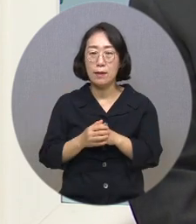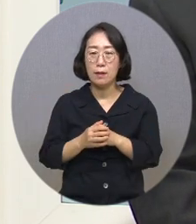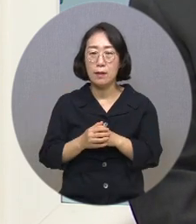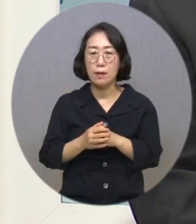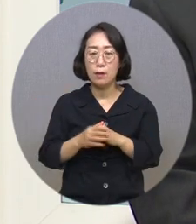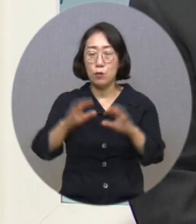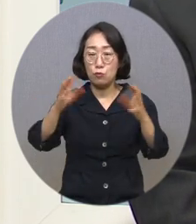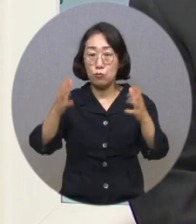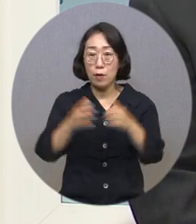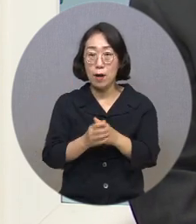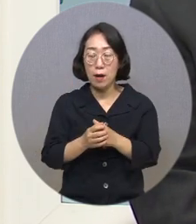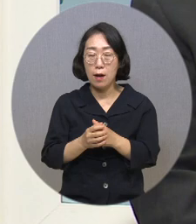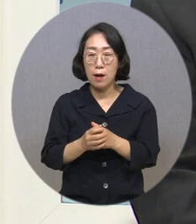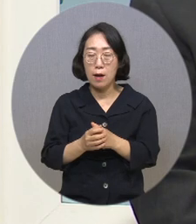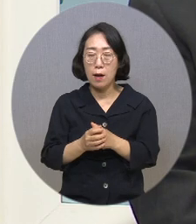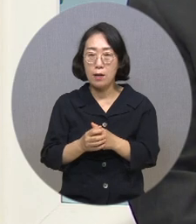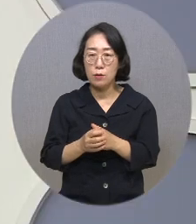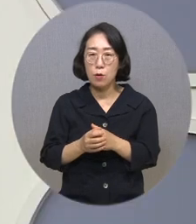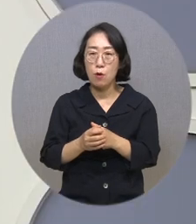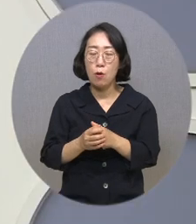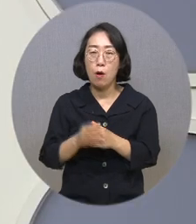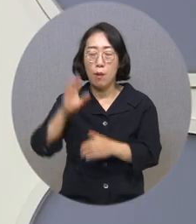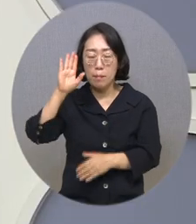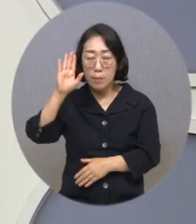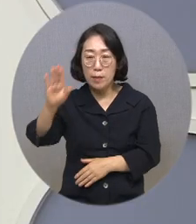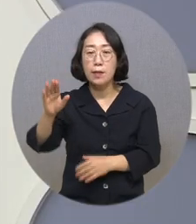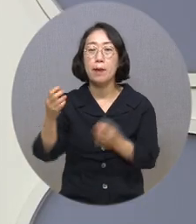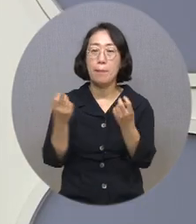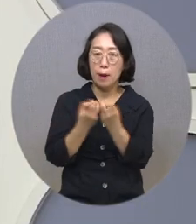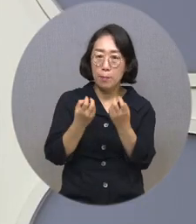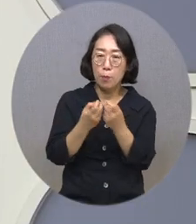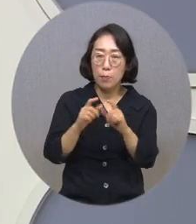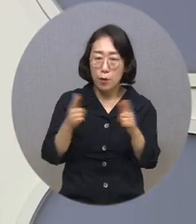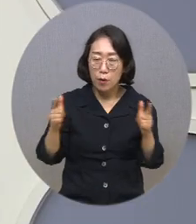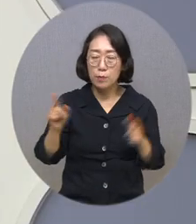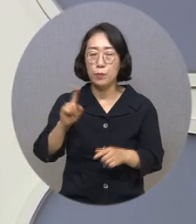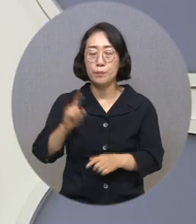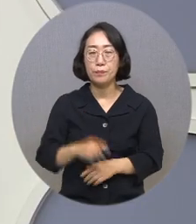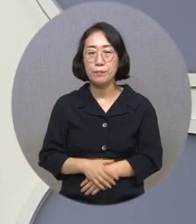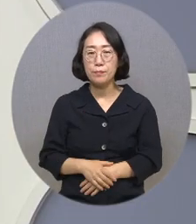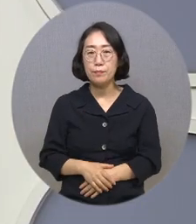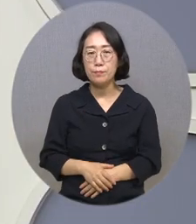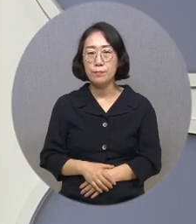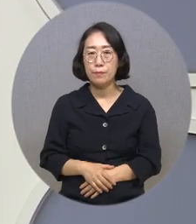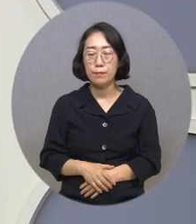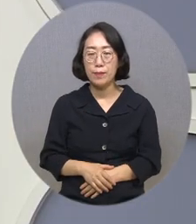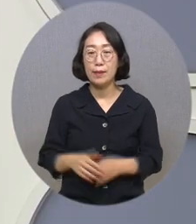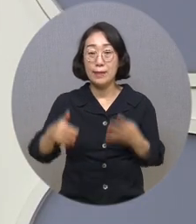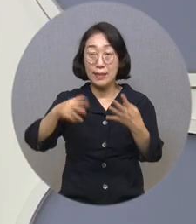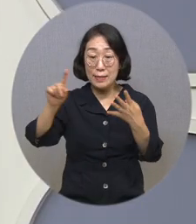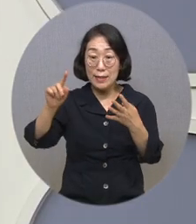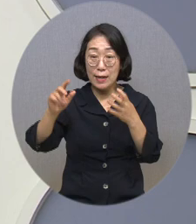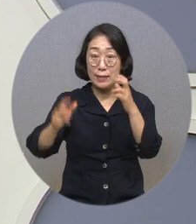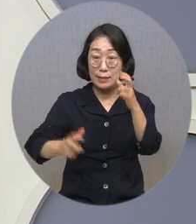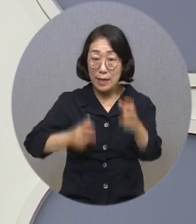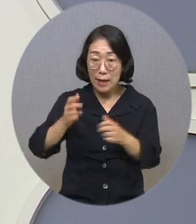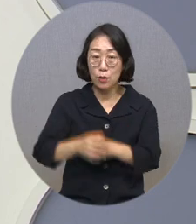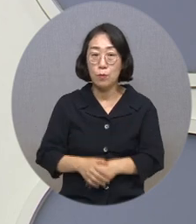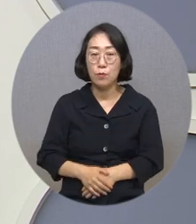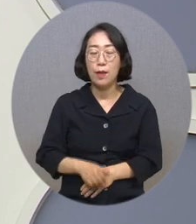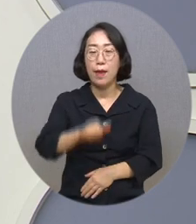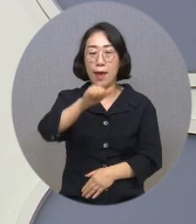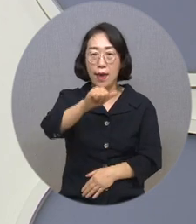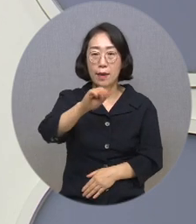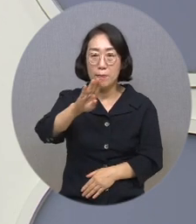전략에 대한 이야기를 좀 간단히 나눠주시죠. 그러니까 제가 이제 항상 4차 산업을 얘기할 때 그냥 4차 산업은 ABCD다 네.